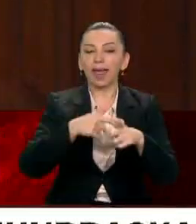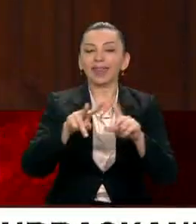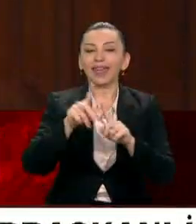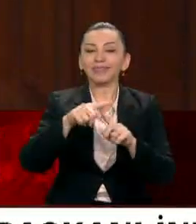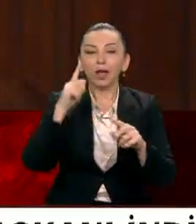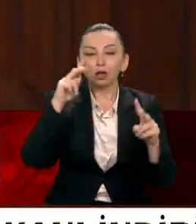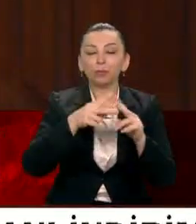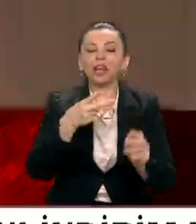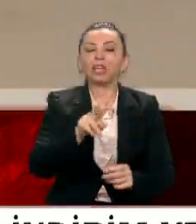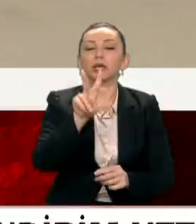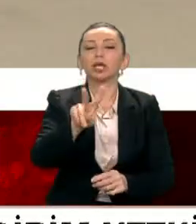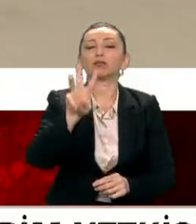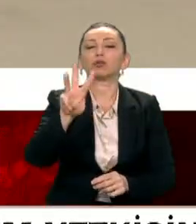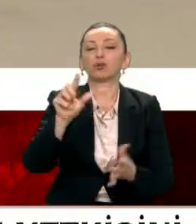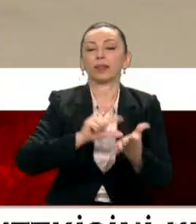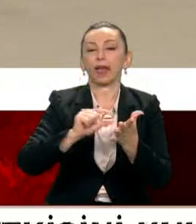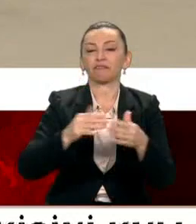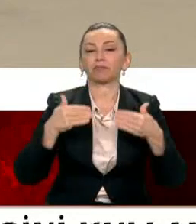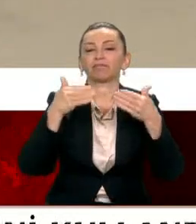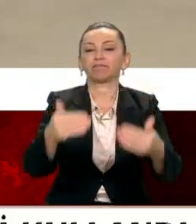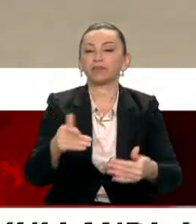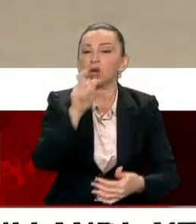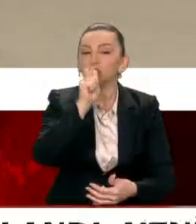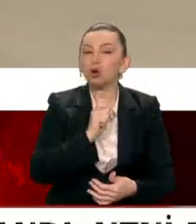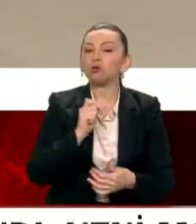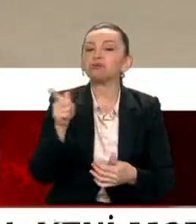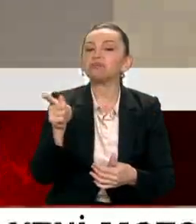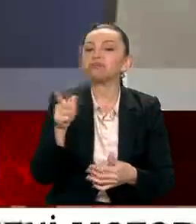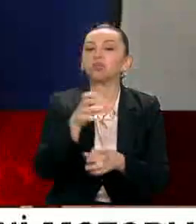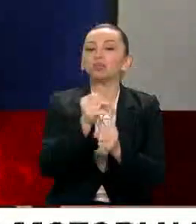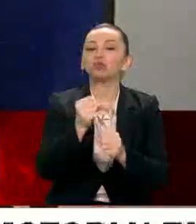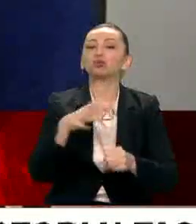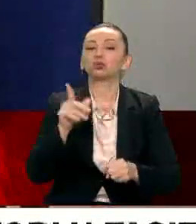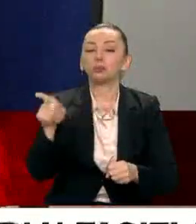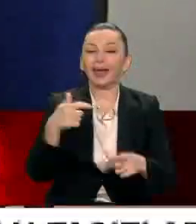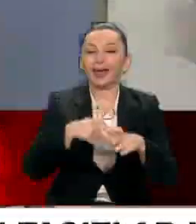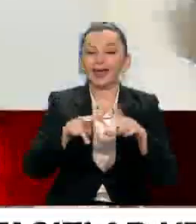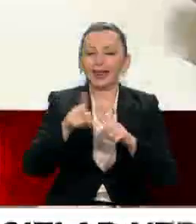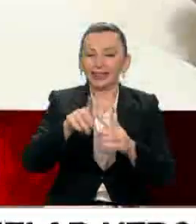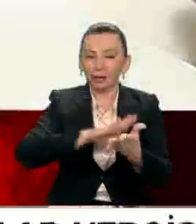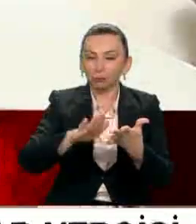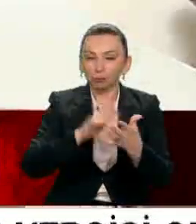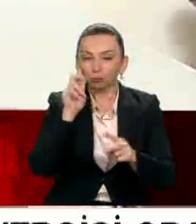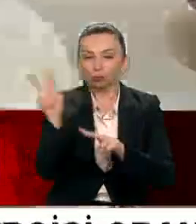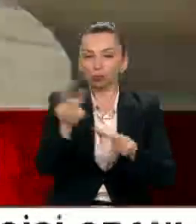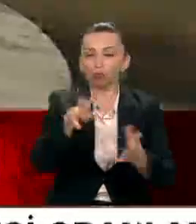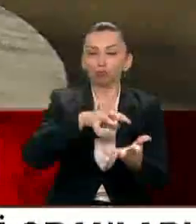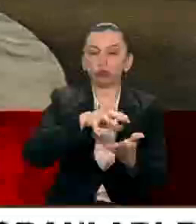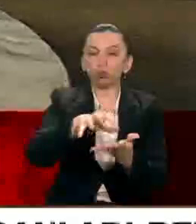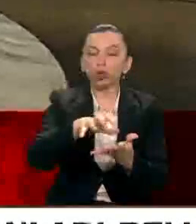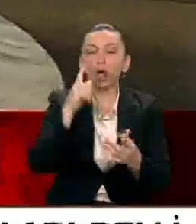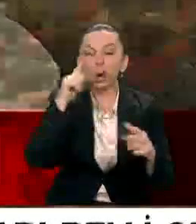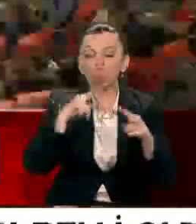görüşmeleri 2023'e kaldı verilen sözler tutulmadan sene kapatılıyor EYT düzenlemesi için gözler bütçe görüşmeleri